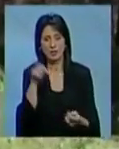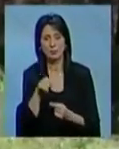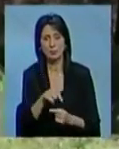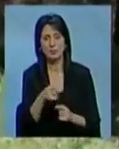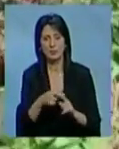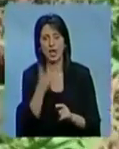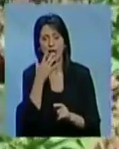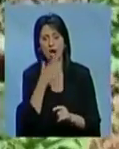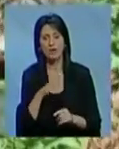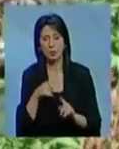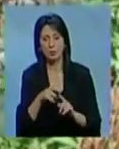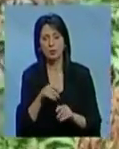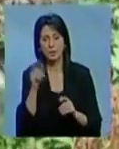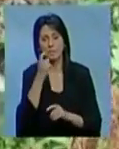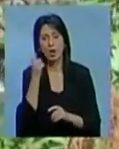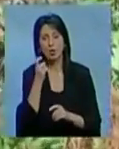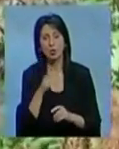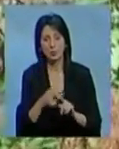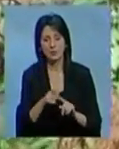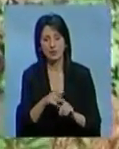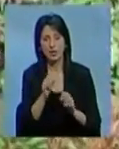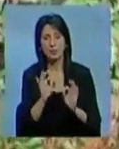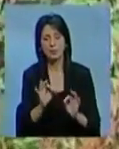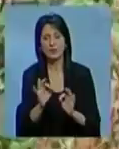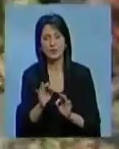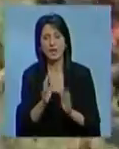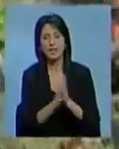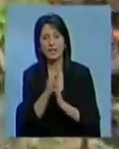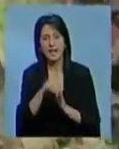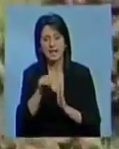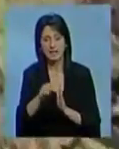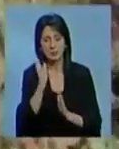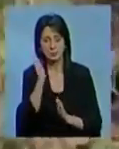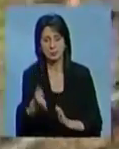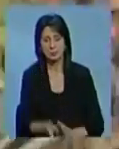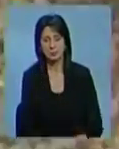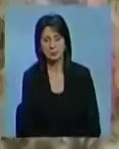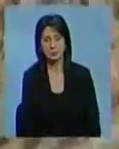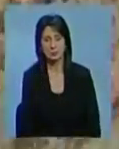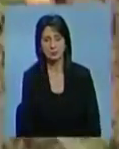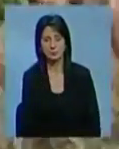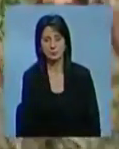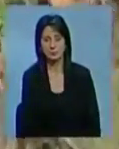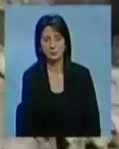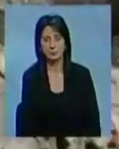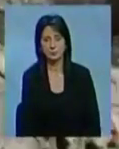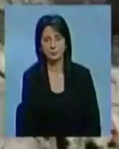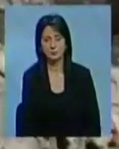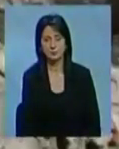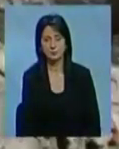ტყის აღდგენისთვის ეროვნულ საშენ მეურნეობაში გამოყვანილი ონენერული ენერგიის გამოყენებაც ხდება.